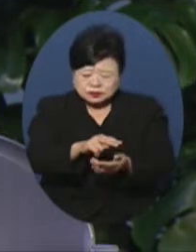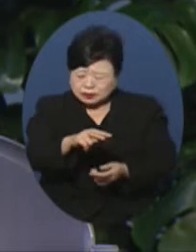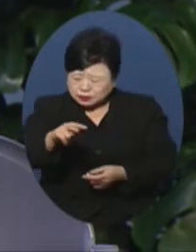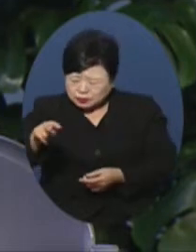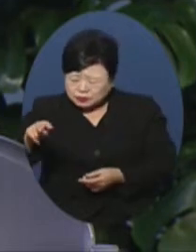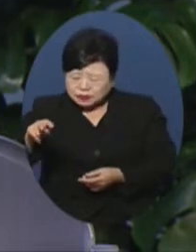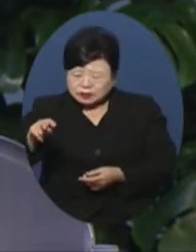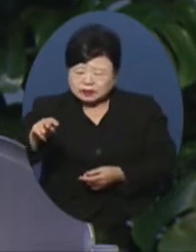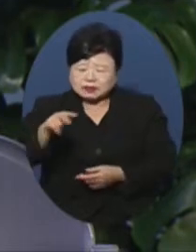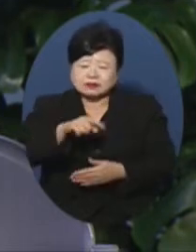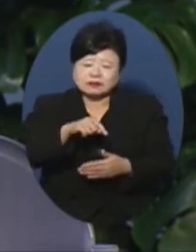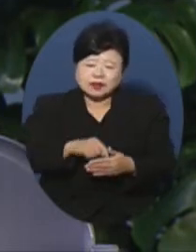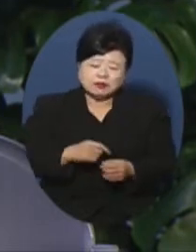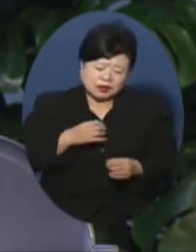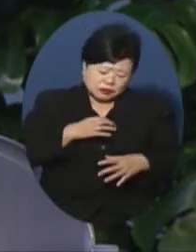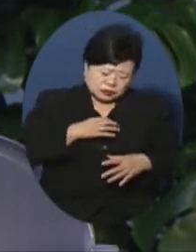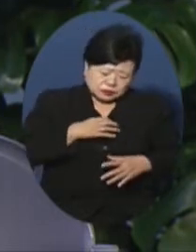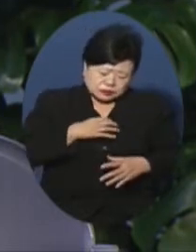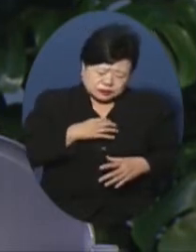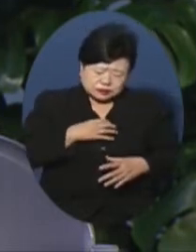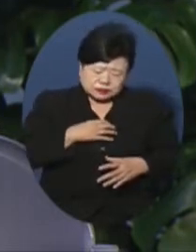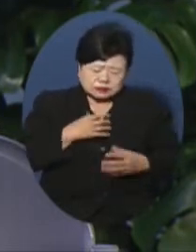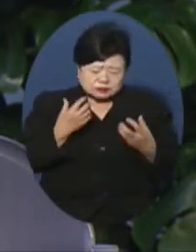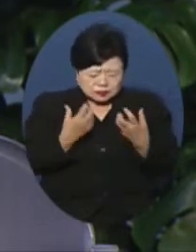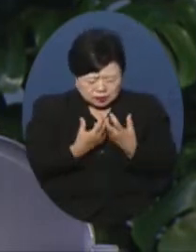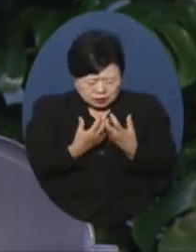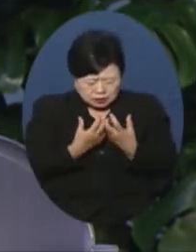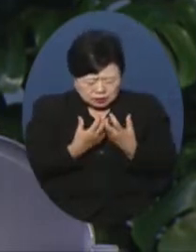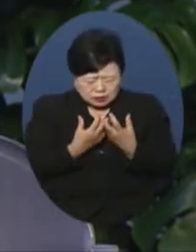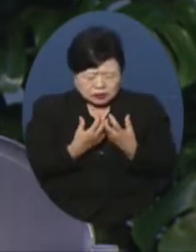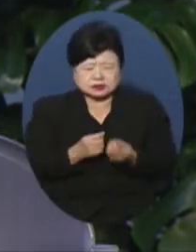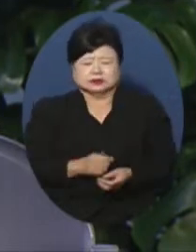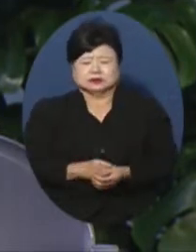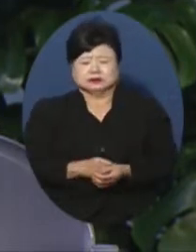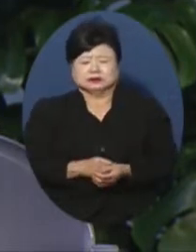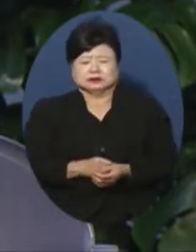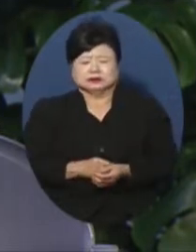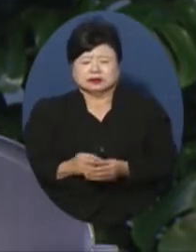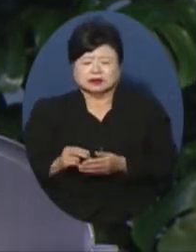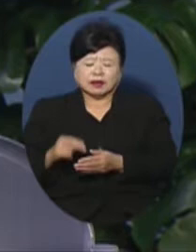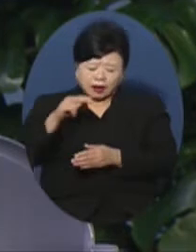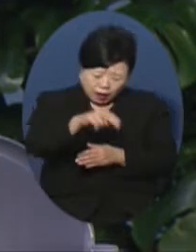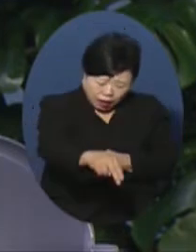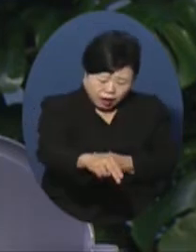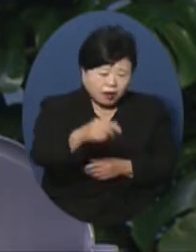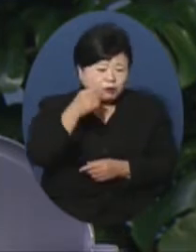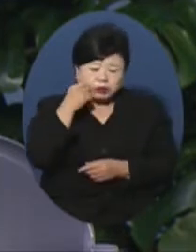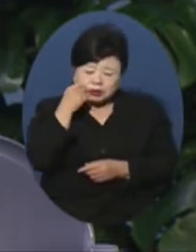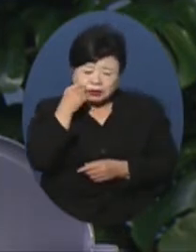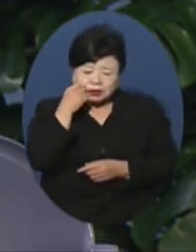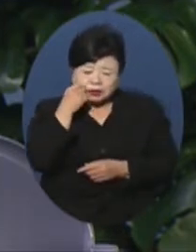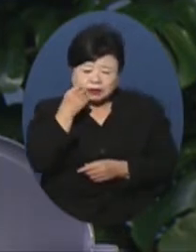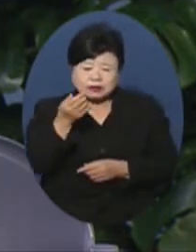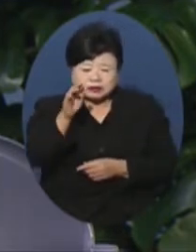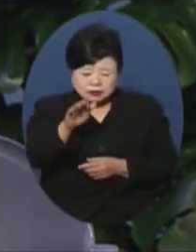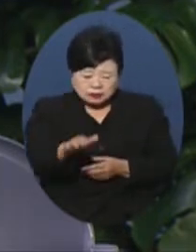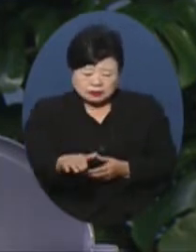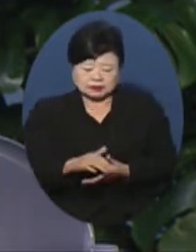문제를 바라보면 마음의 두려움이 꽉 들어차서 한 발짝도 앞으로 나갈 수가